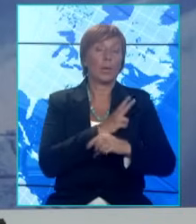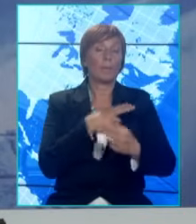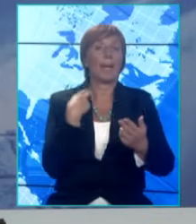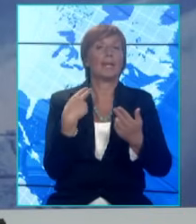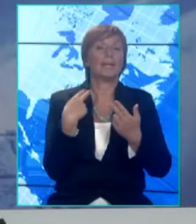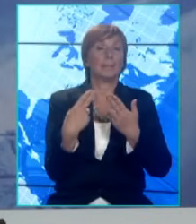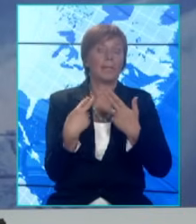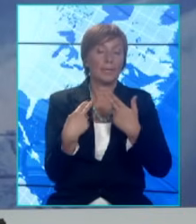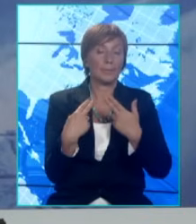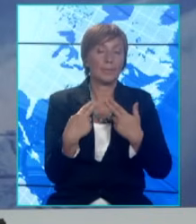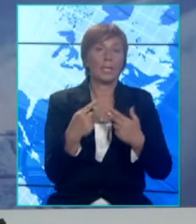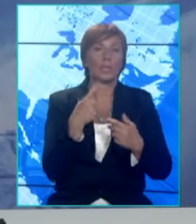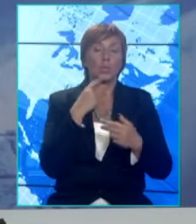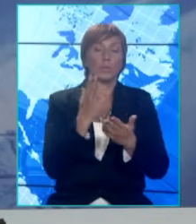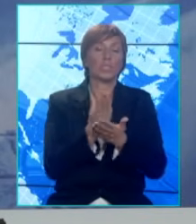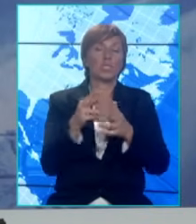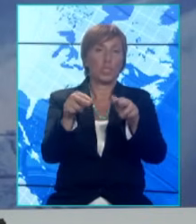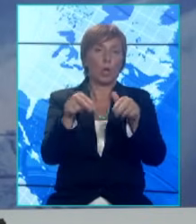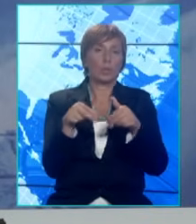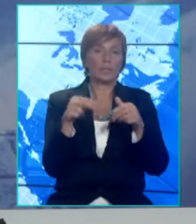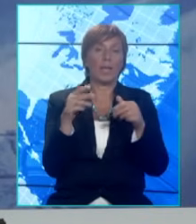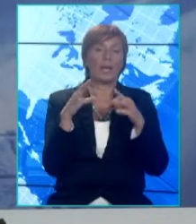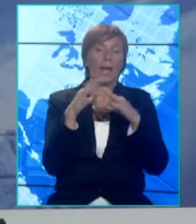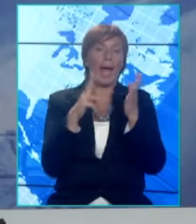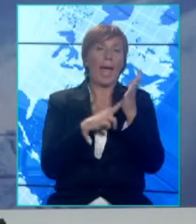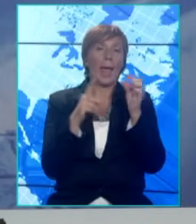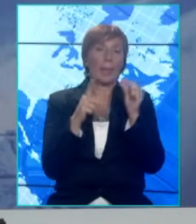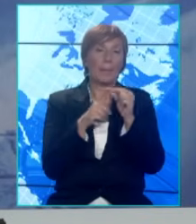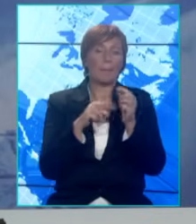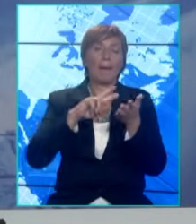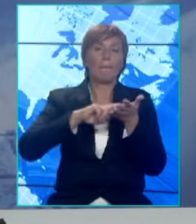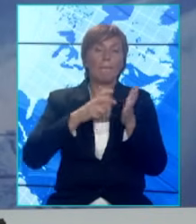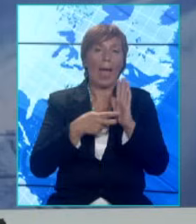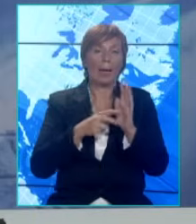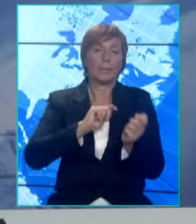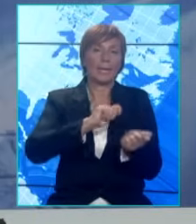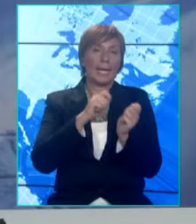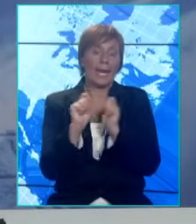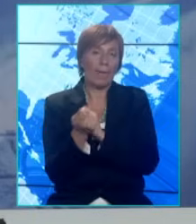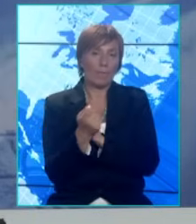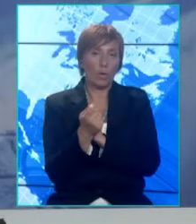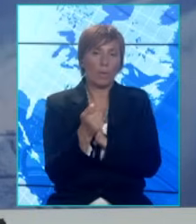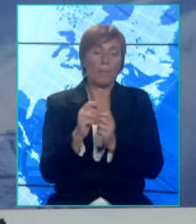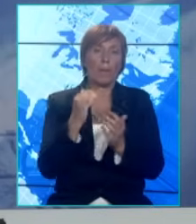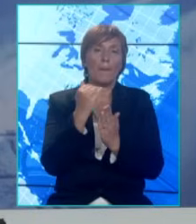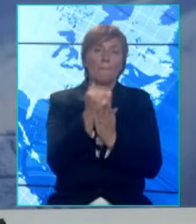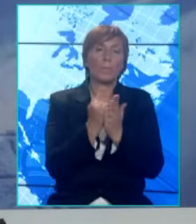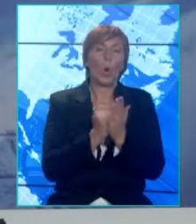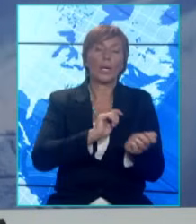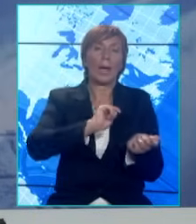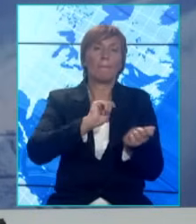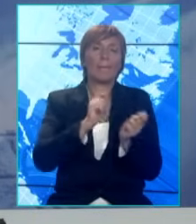sjednicu što se tiče usvajanja ANP-a ili plana reformi, dakle, odnosno programa reformi